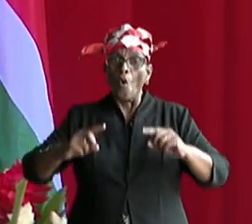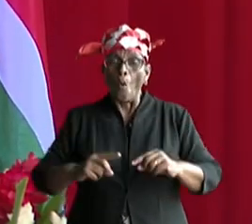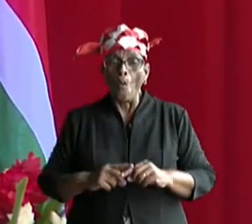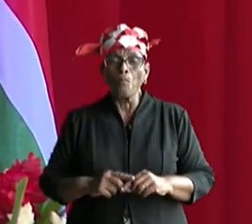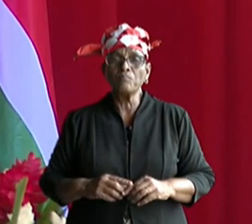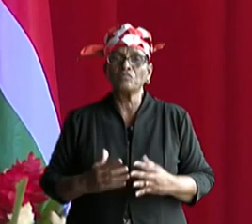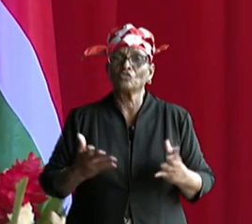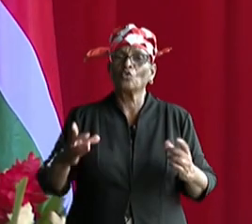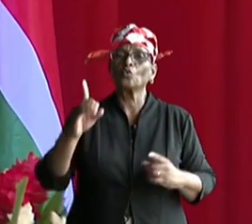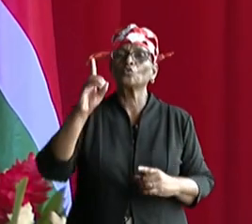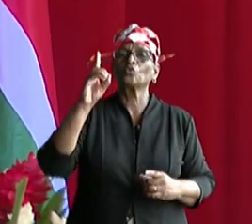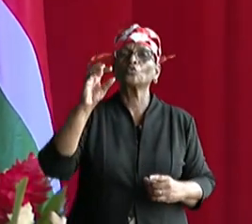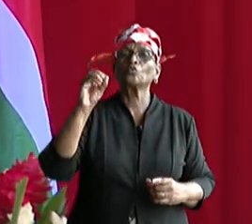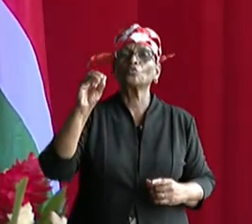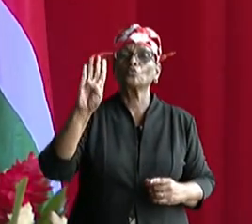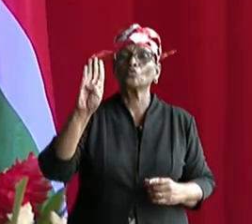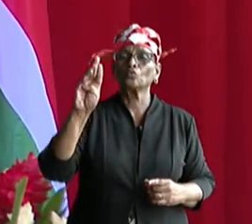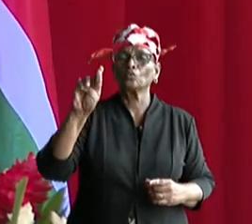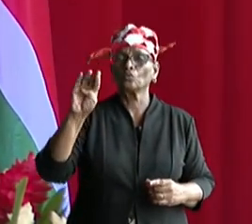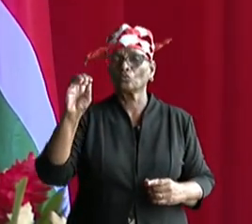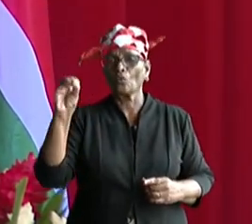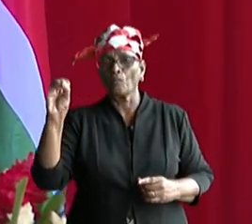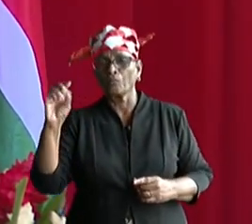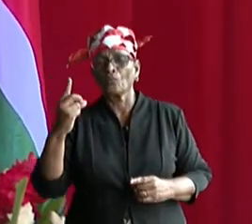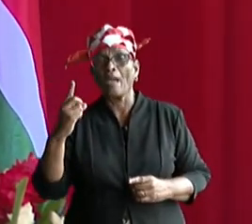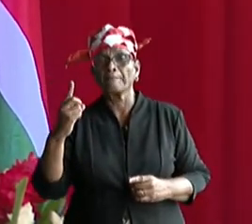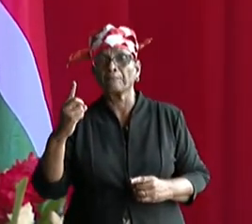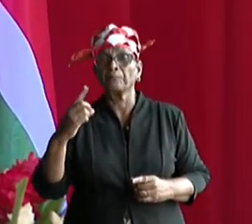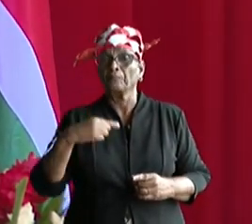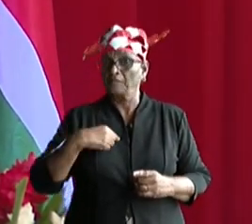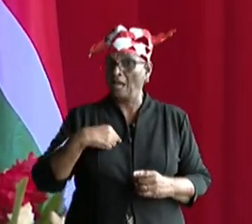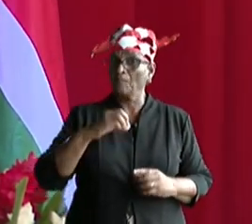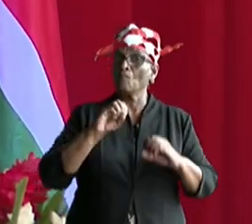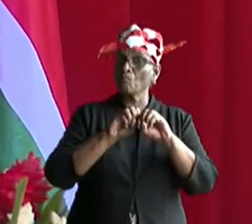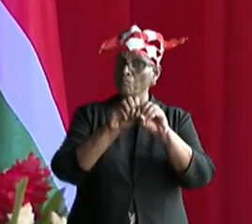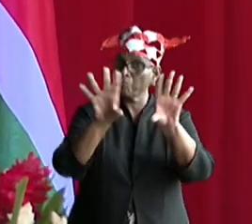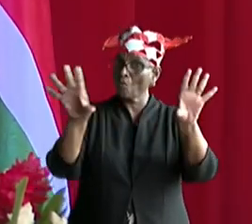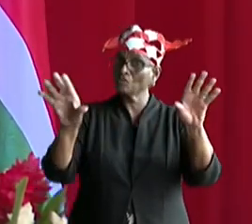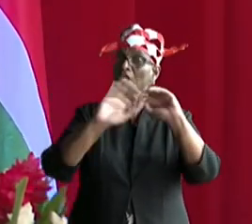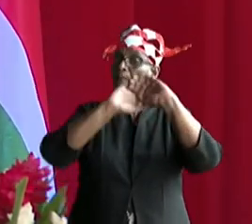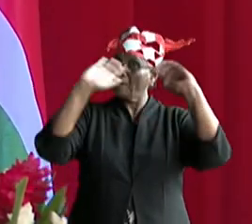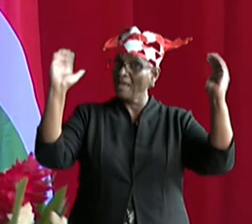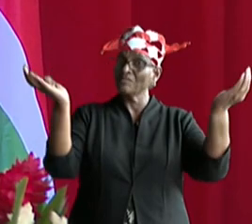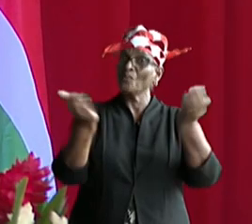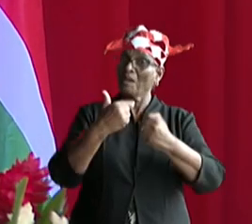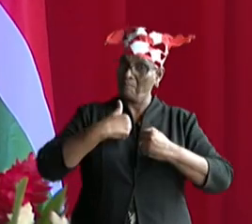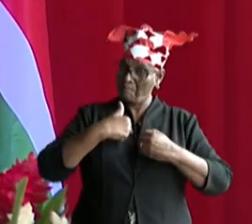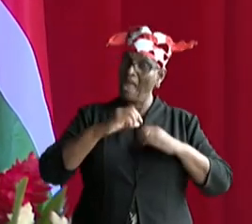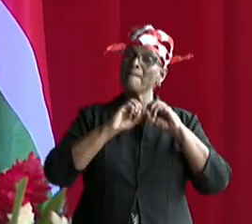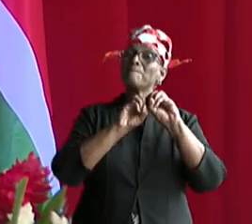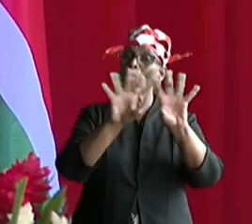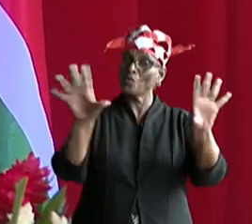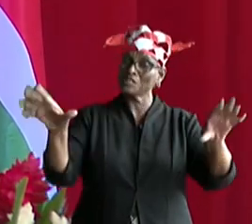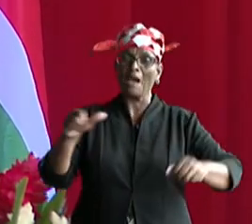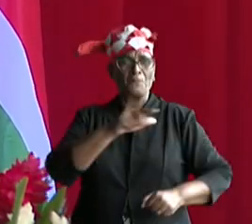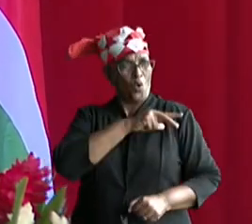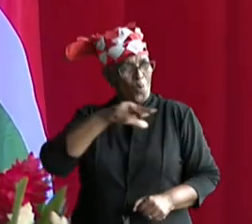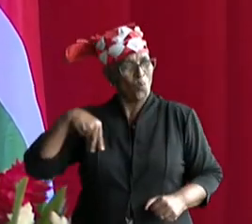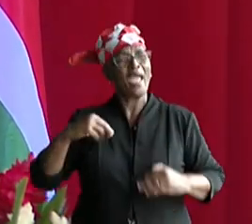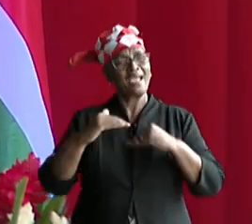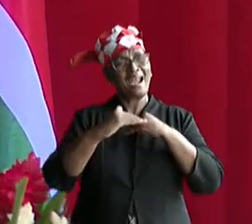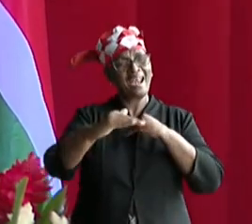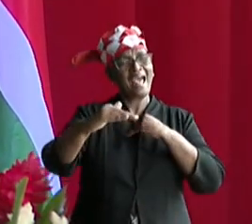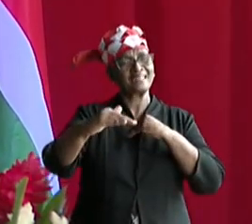grote Dobro het had. Vandaag is daarom mijn boodschap aan u en de wereld, meneer de voorzitter. Wij zijn een land